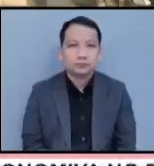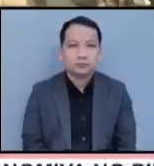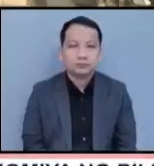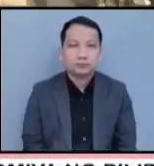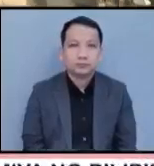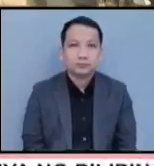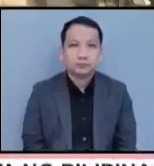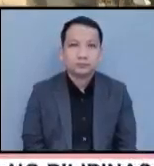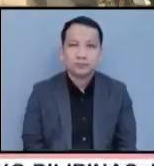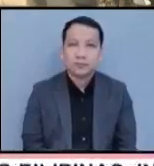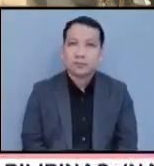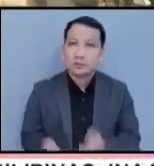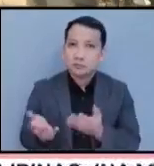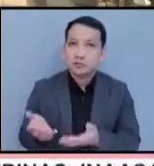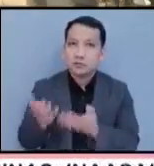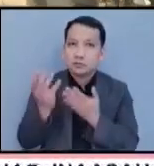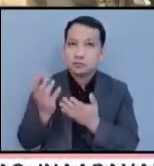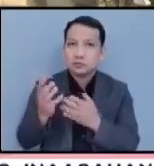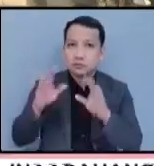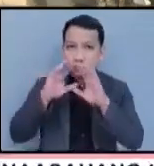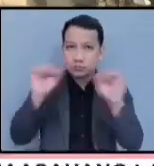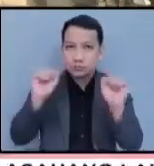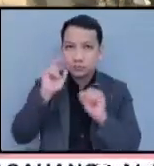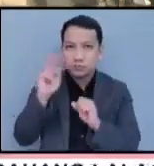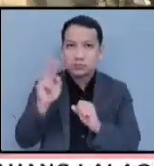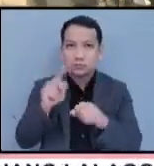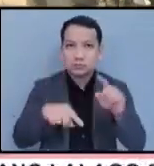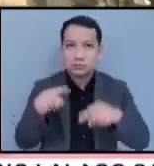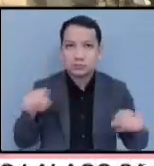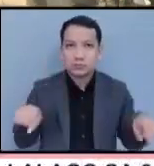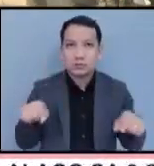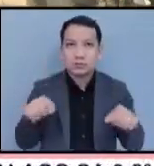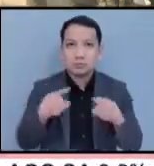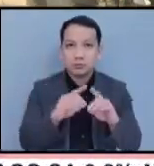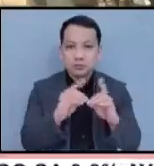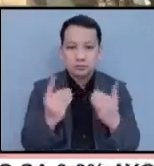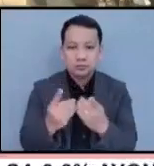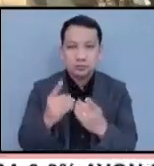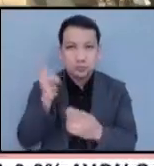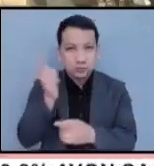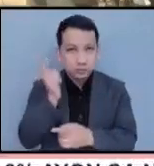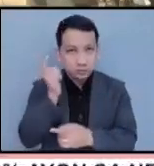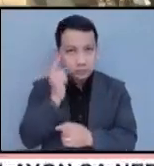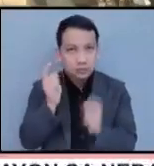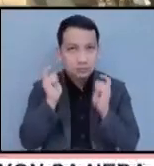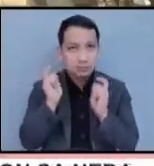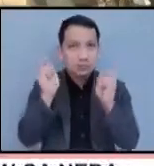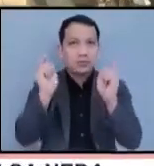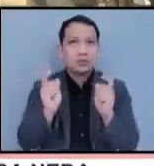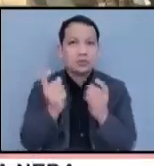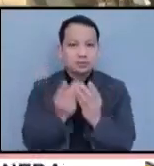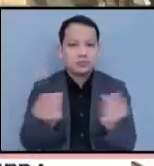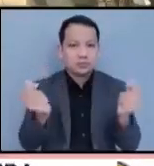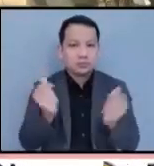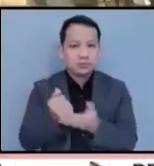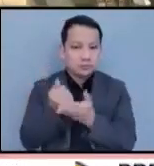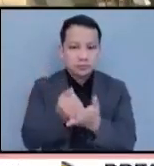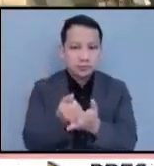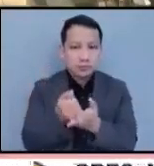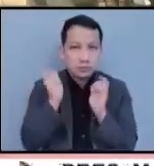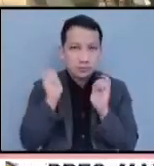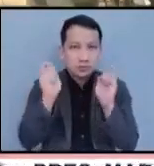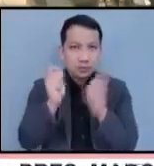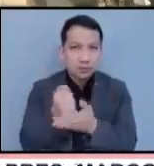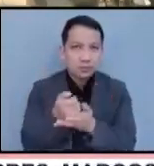Pinapurihan ni Pangulong Ferdinand R. Marcos Jr. ang iba't ibang sangay ng gobyerno na mabilis na umaksyon at nagbigay ng tulong sa mga apektadong